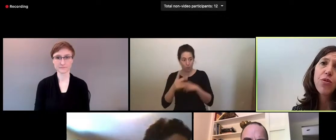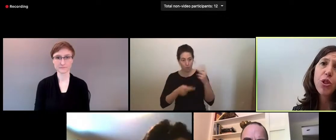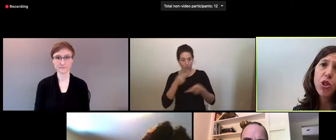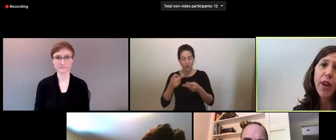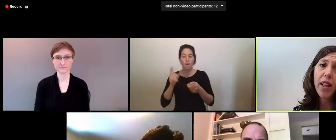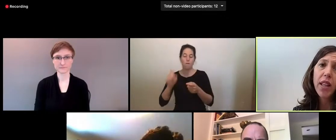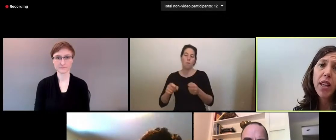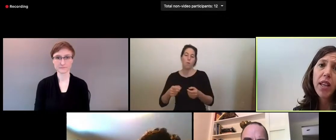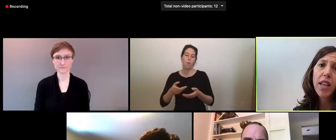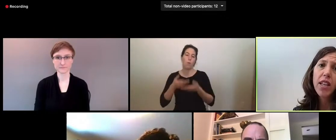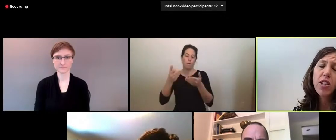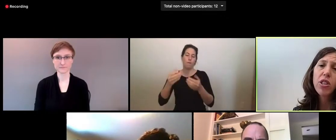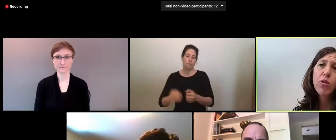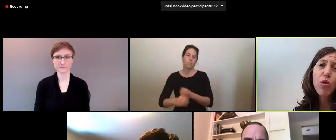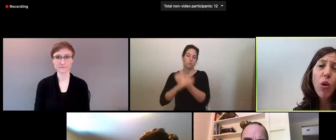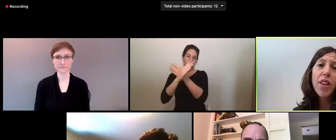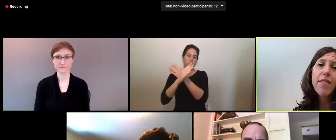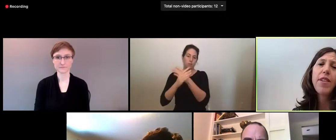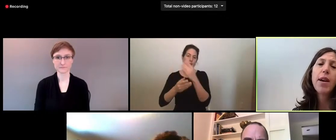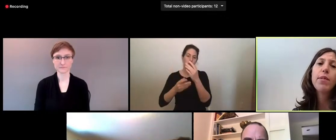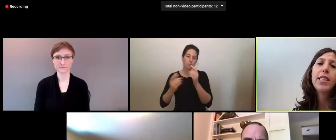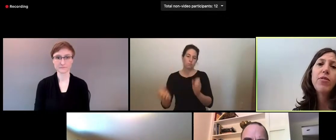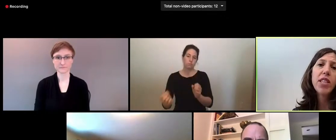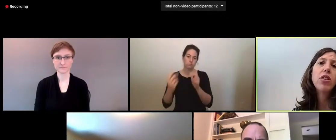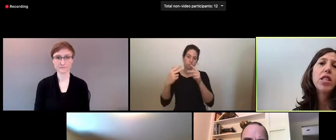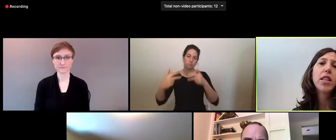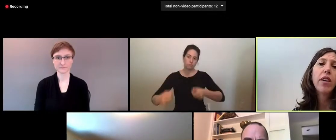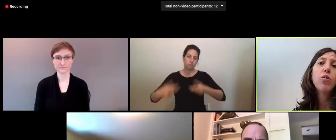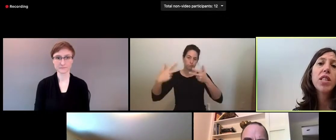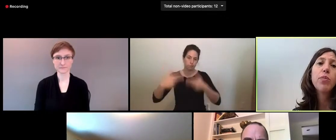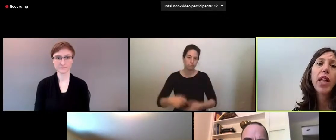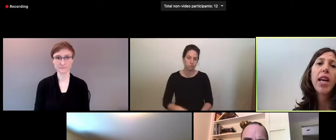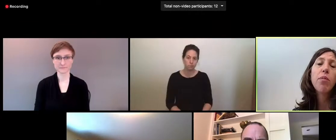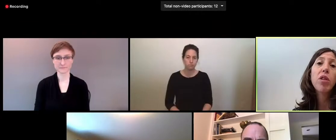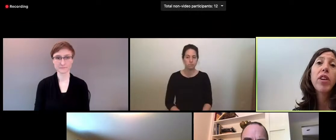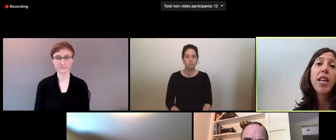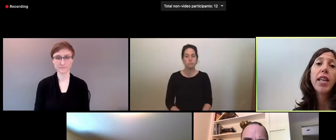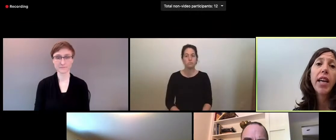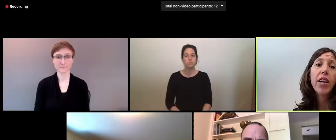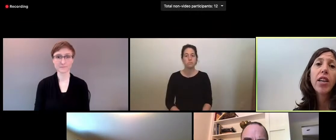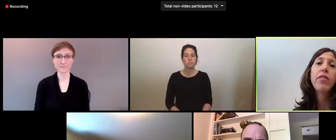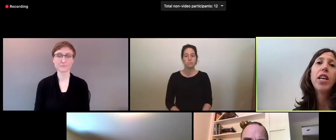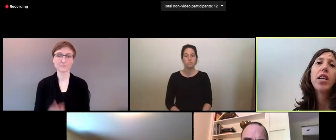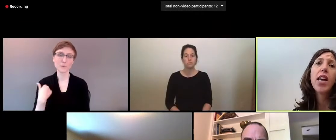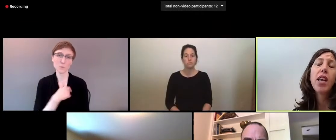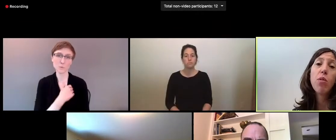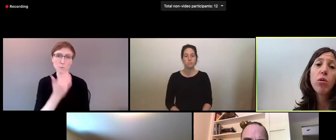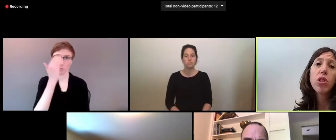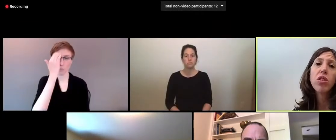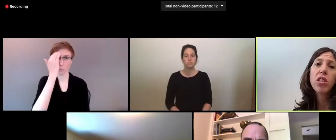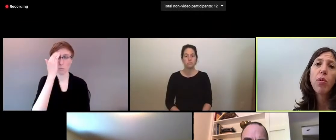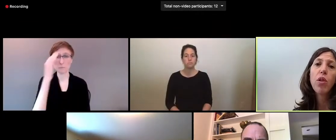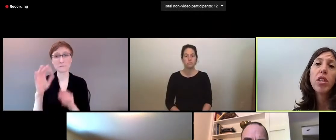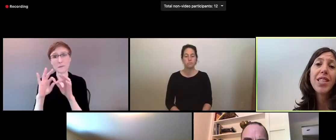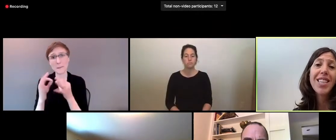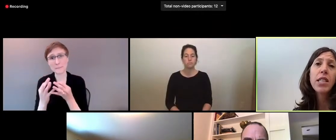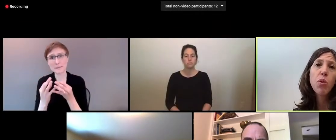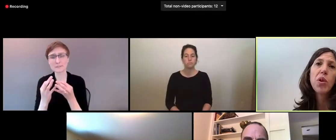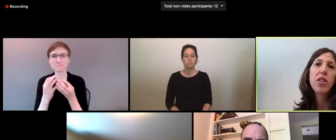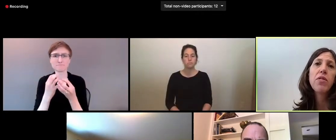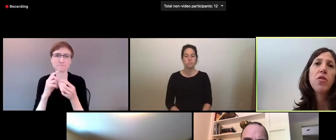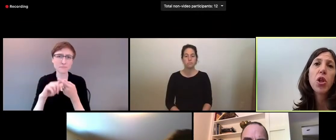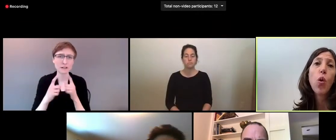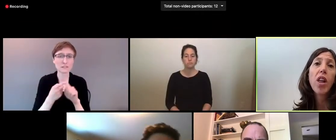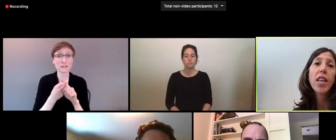des visites virtuelles. The role that families, visitors, and loved ones play in providing caregiving and emotional supports